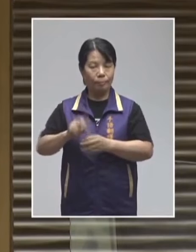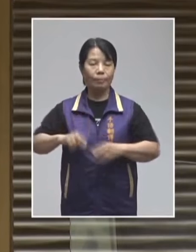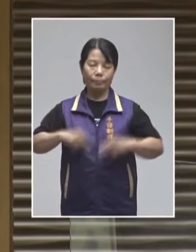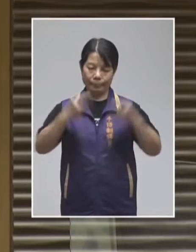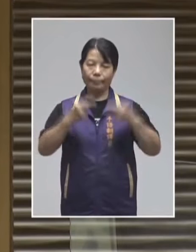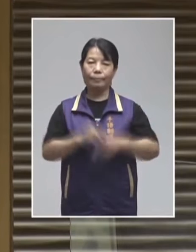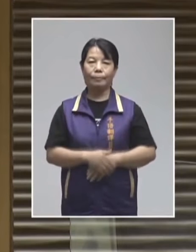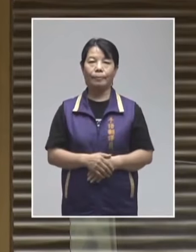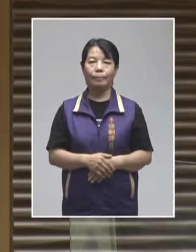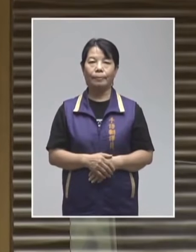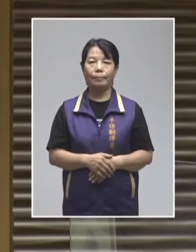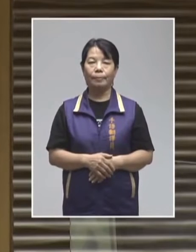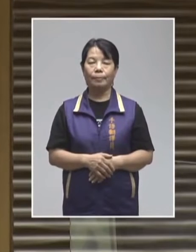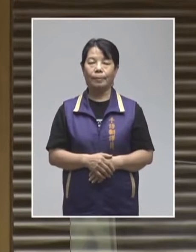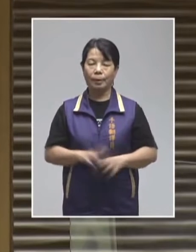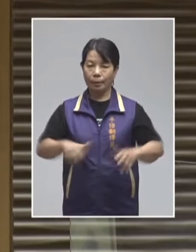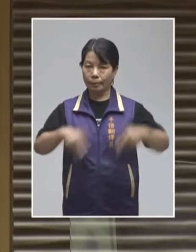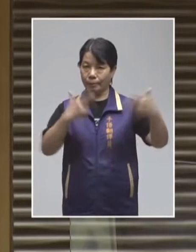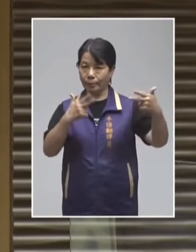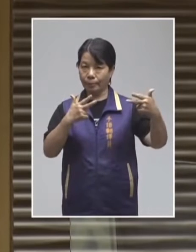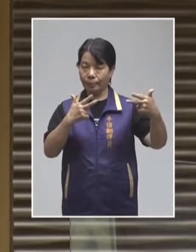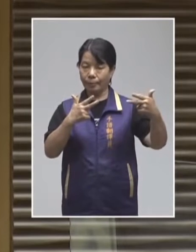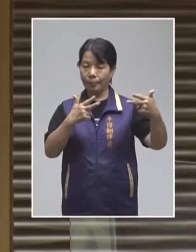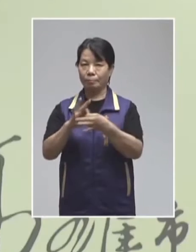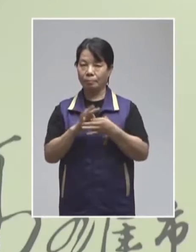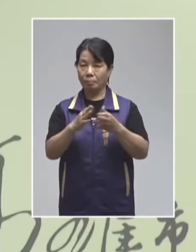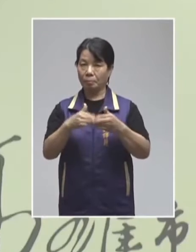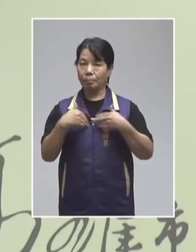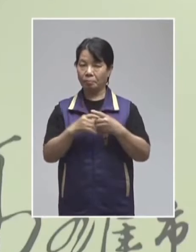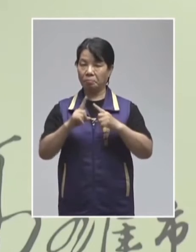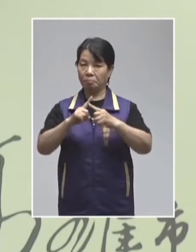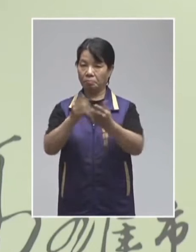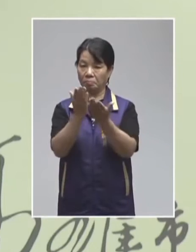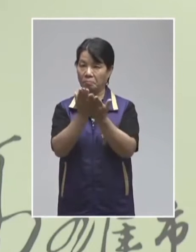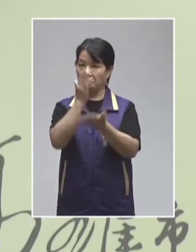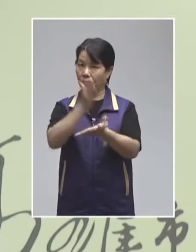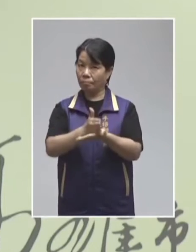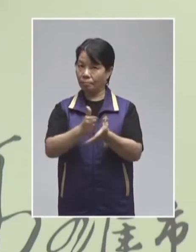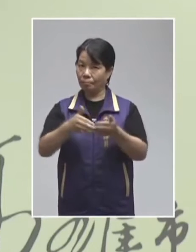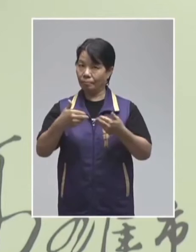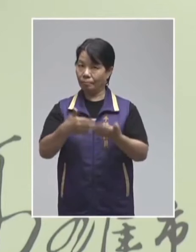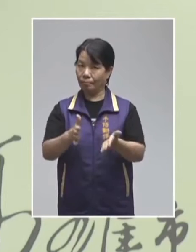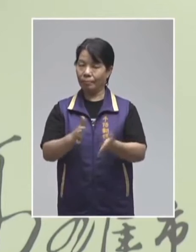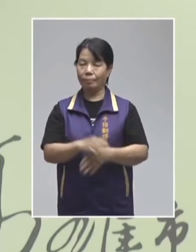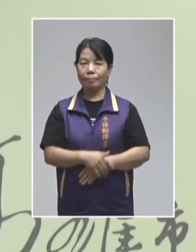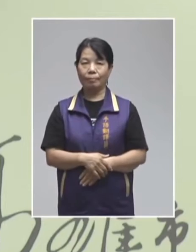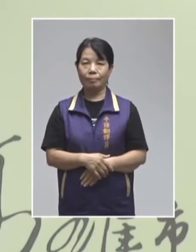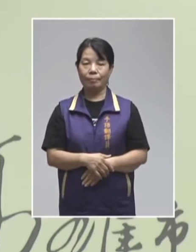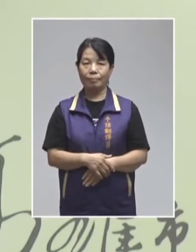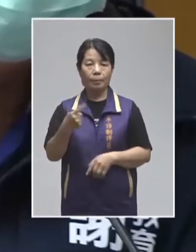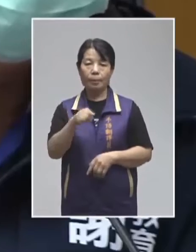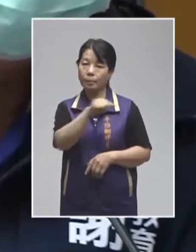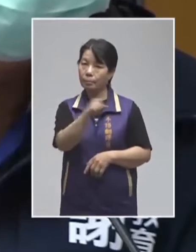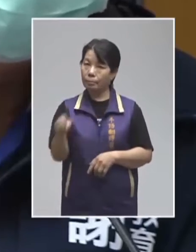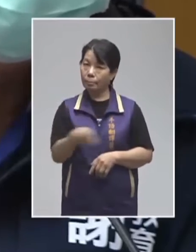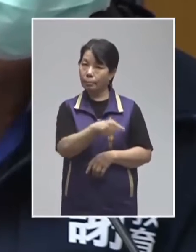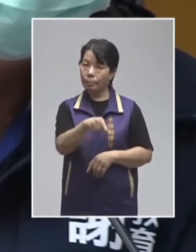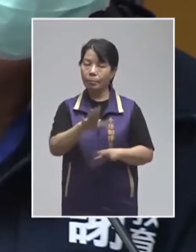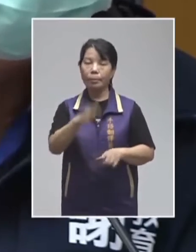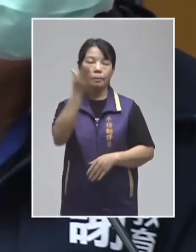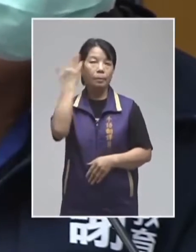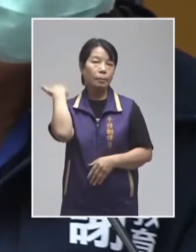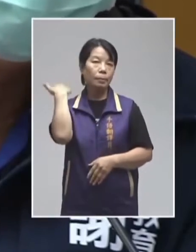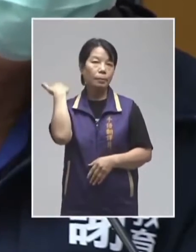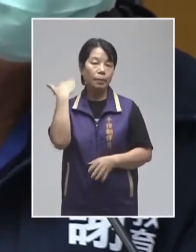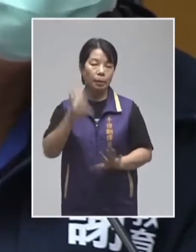我们这边的混成教学意思就是线上线下同步学习。 高雄12到19岁年龄层感染比例有所上升，九号校园